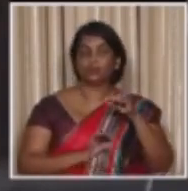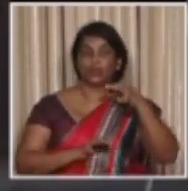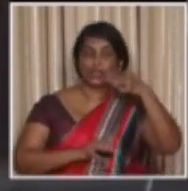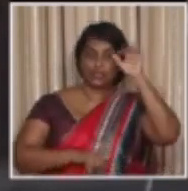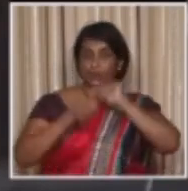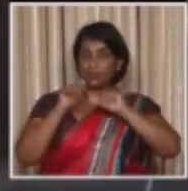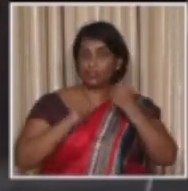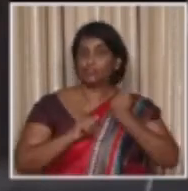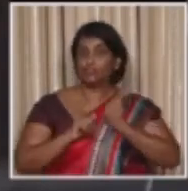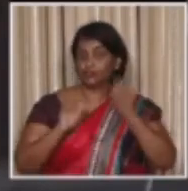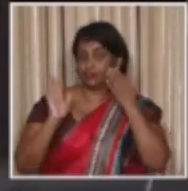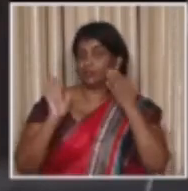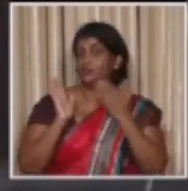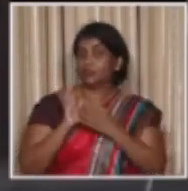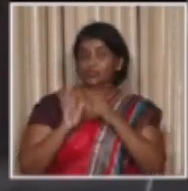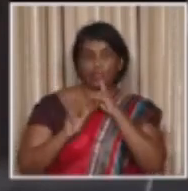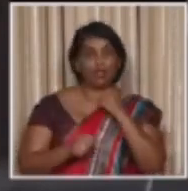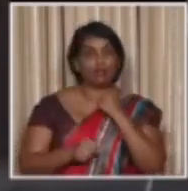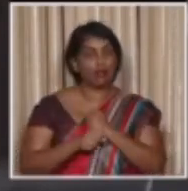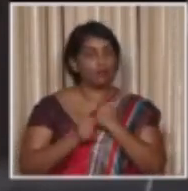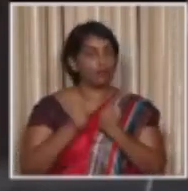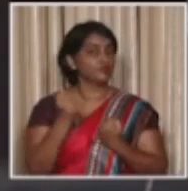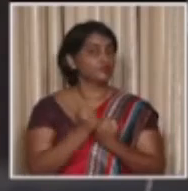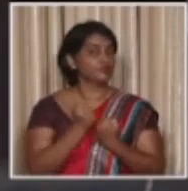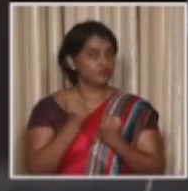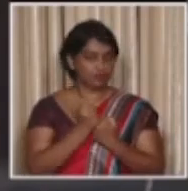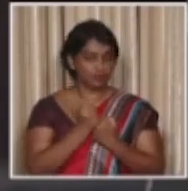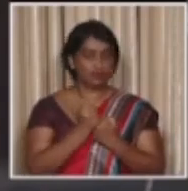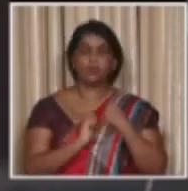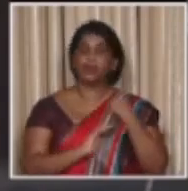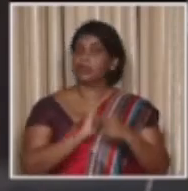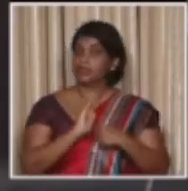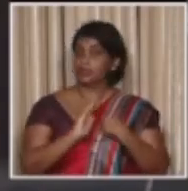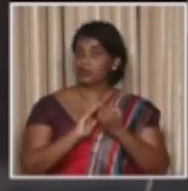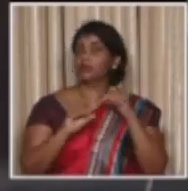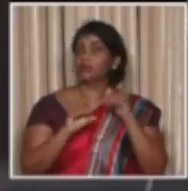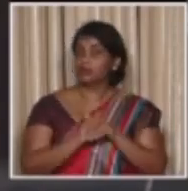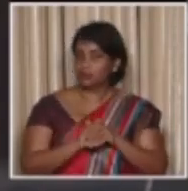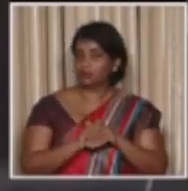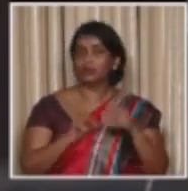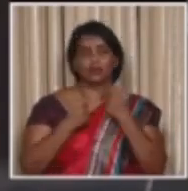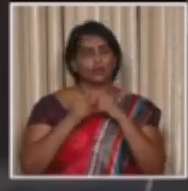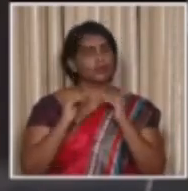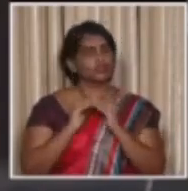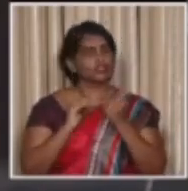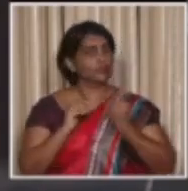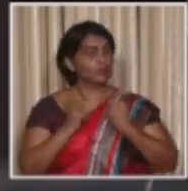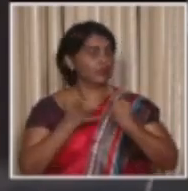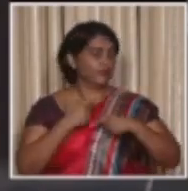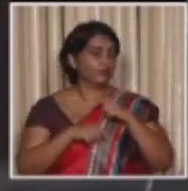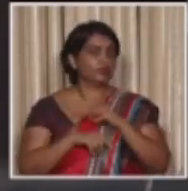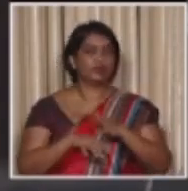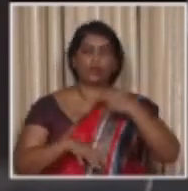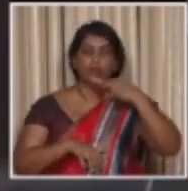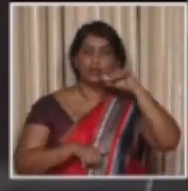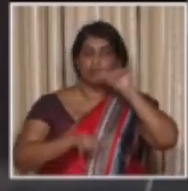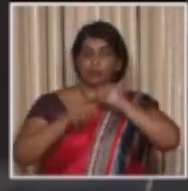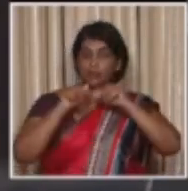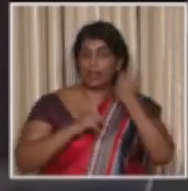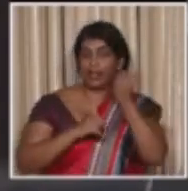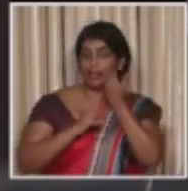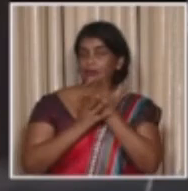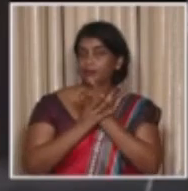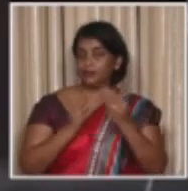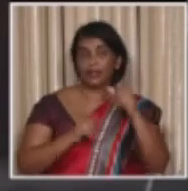ආයුර්වේද වෛද්‍ය විද්‍යාව යනු රාජ්‍ය අනුග්‍රහය ඇතිව ශ්‍රී ලංකාව තුළ පවතින සමාන්තර වෛද්‍ය ක්‍රමවල අතර රෝග නිවාරණය